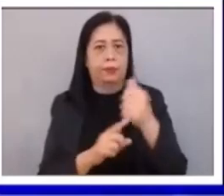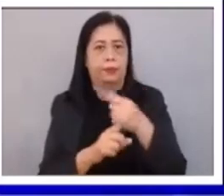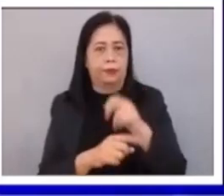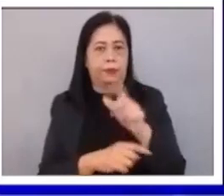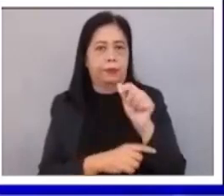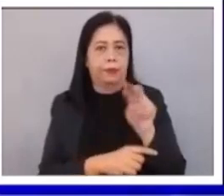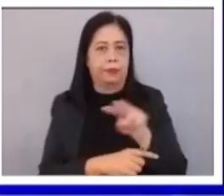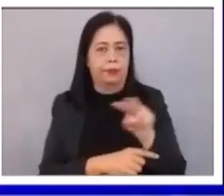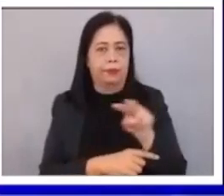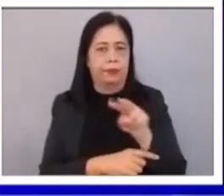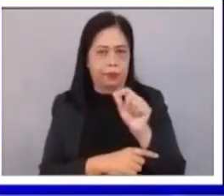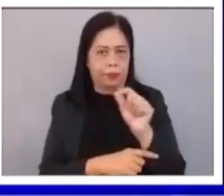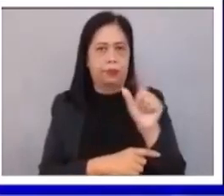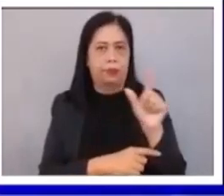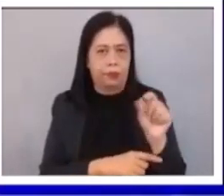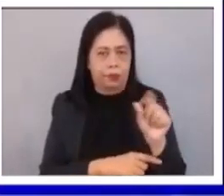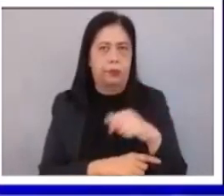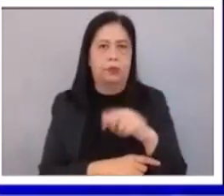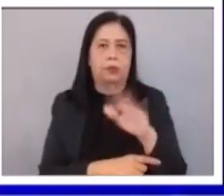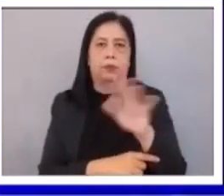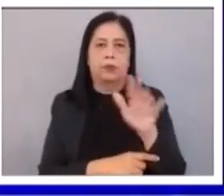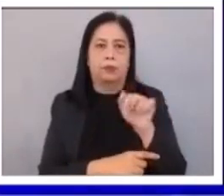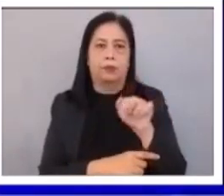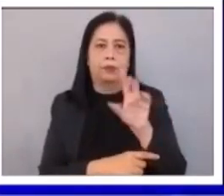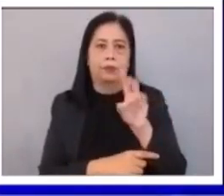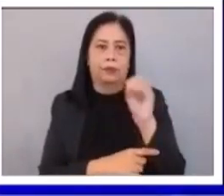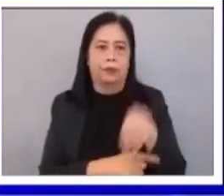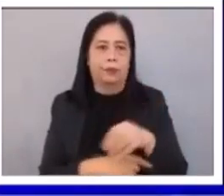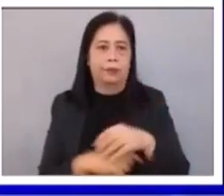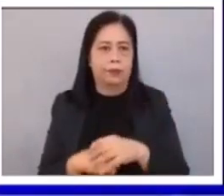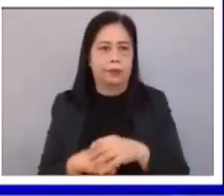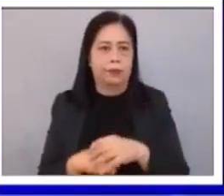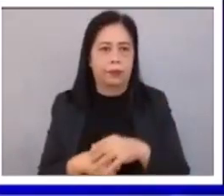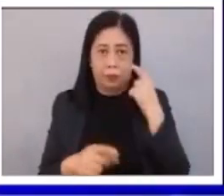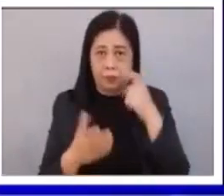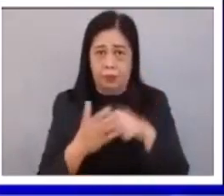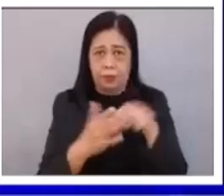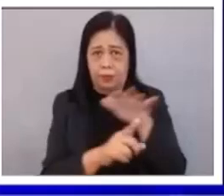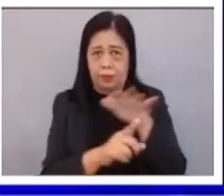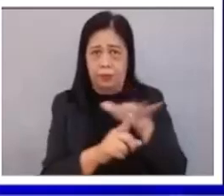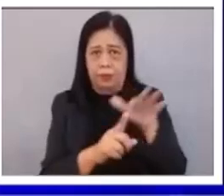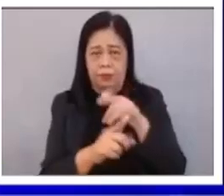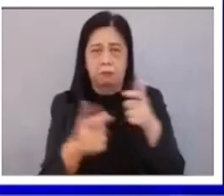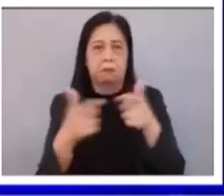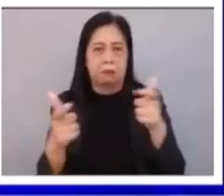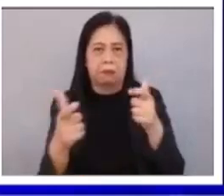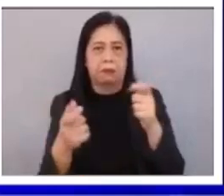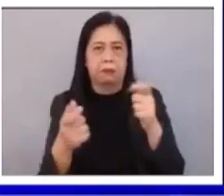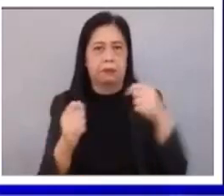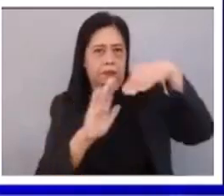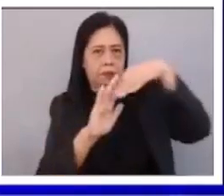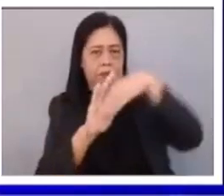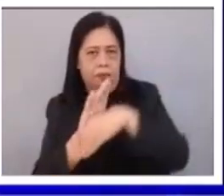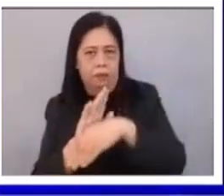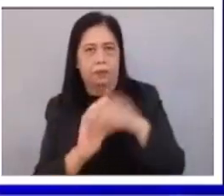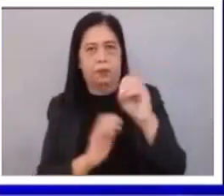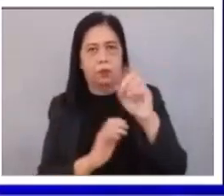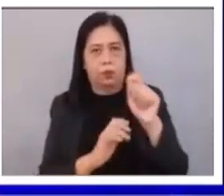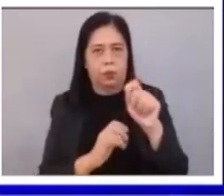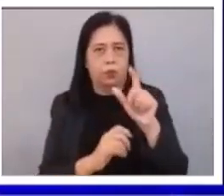nasa 55.7%. Mapapansin din na malaking pagbaba sa buwan ng Oktubre